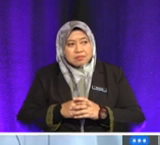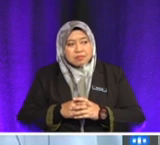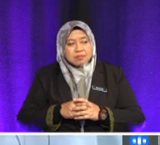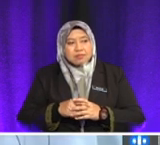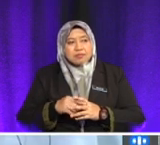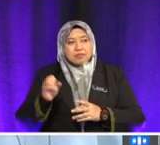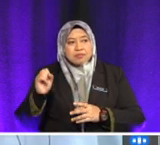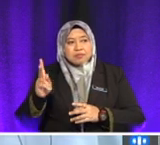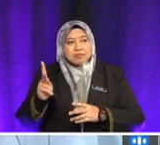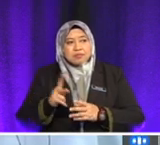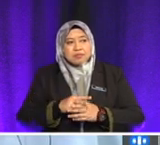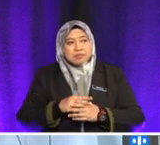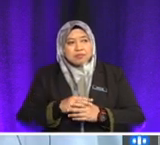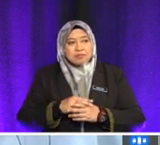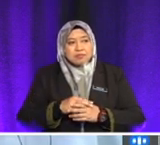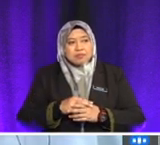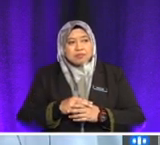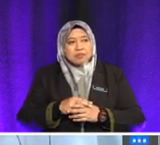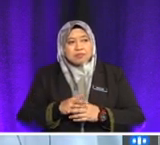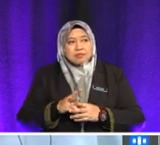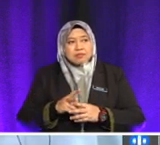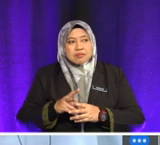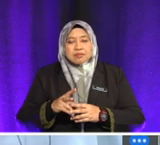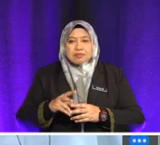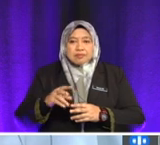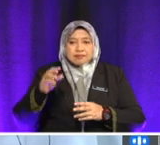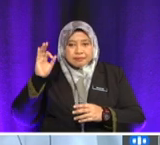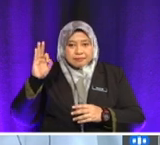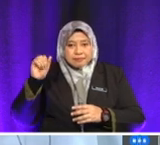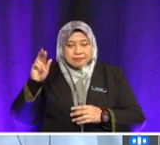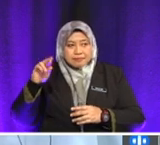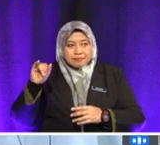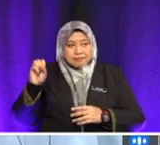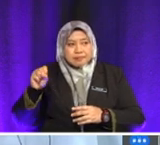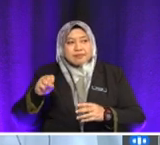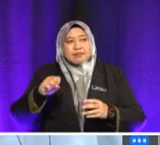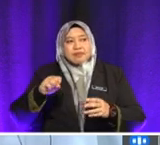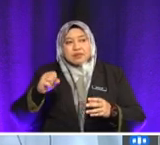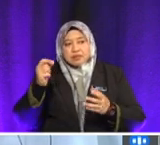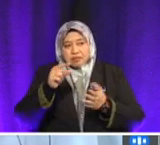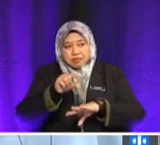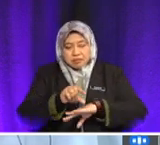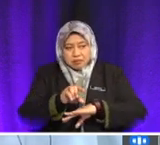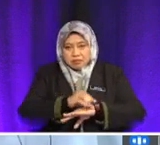Oke Paris menggunakan kaidah menggunakan jangka lukis boleh merah